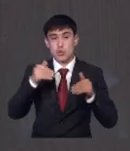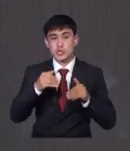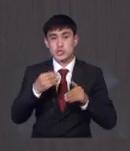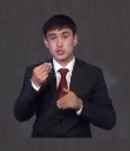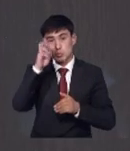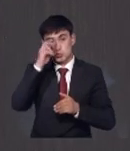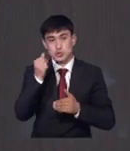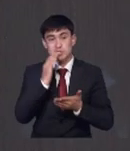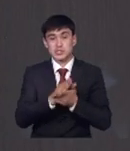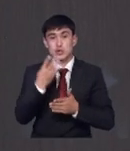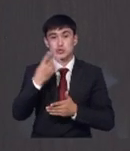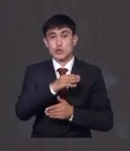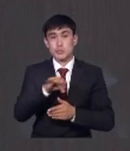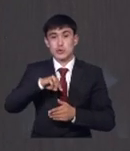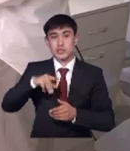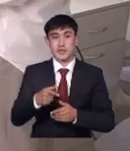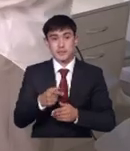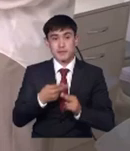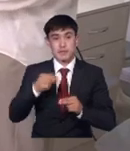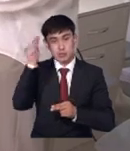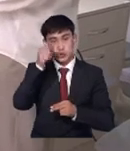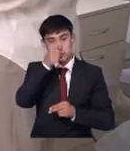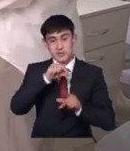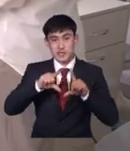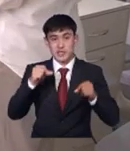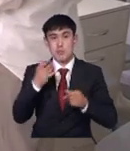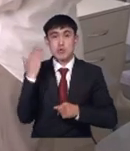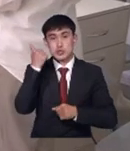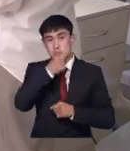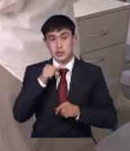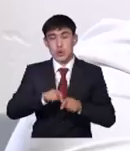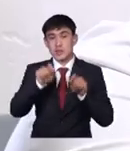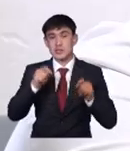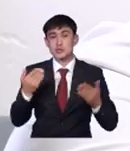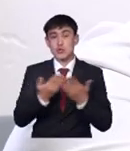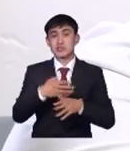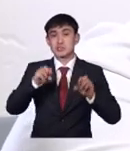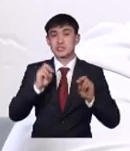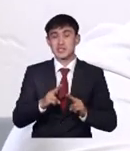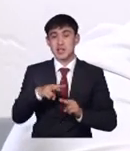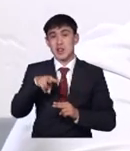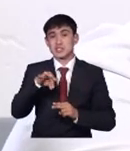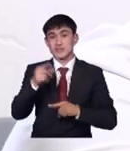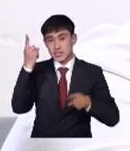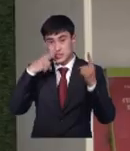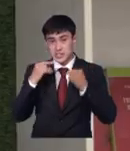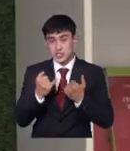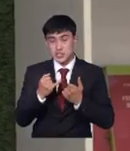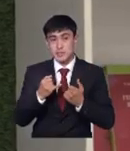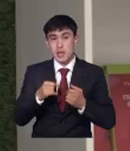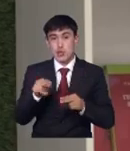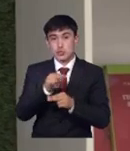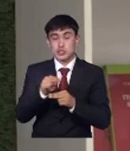из бюджета предусмотрено 40 млн тенге в этом учебном заведении только в прошлом году открылась новая специальность ландшафтный дизайн сейчас по ней